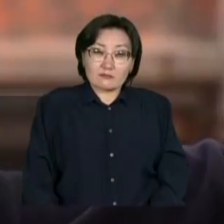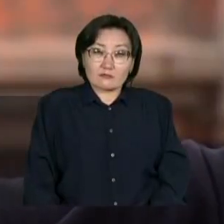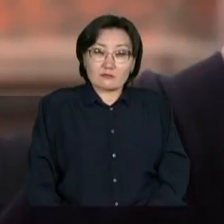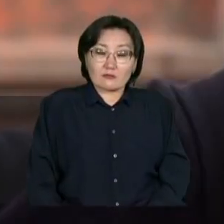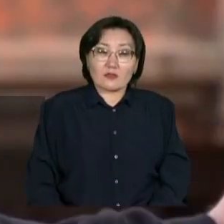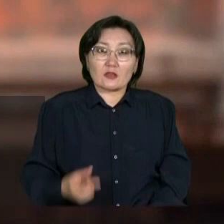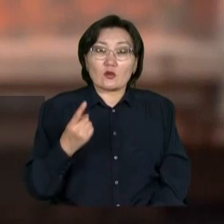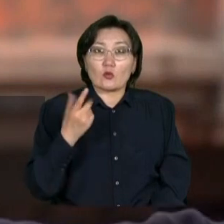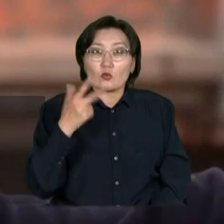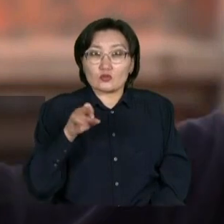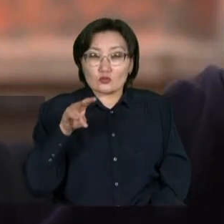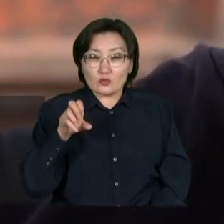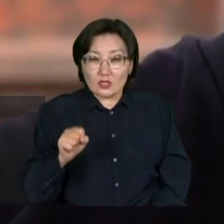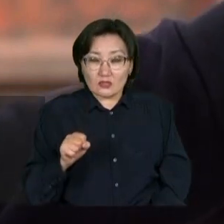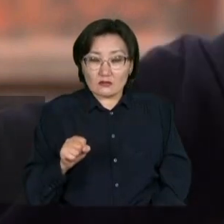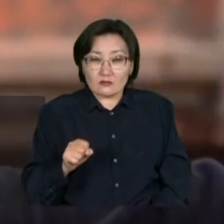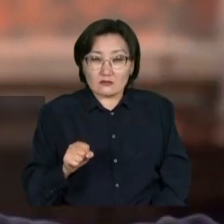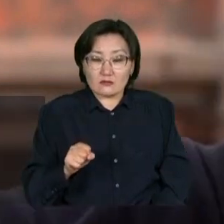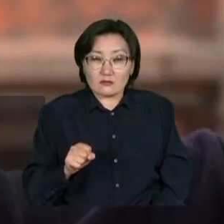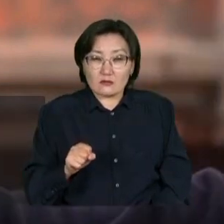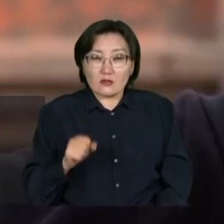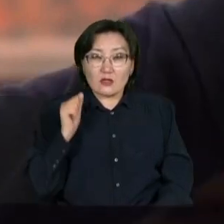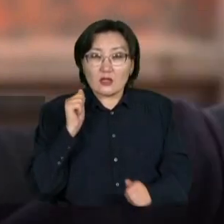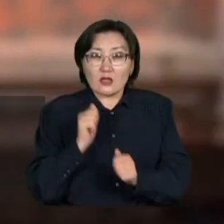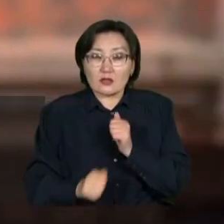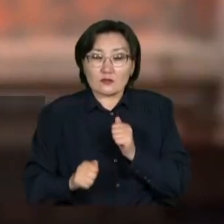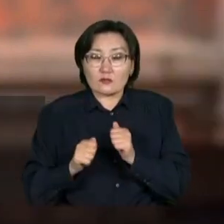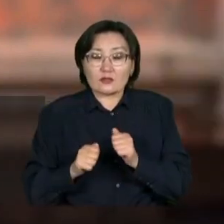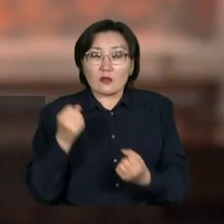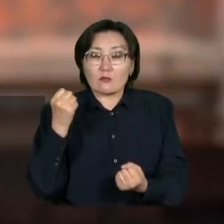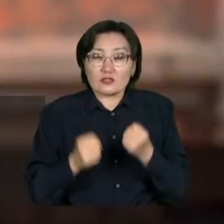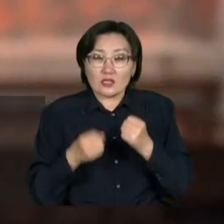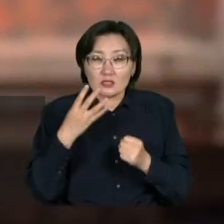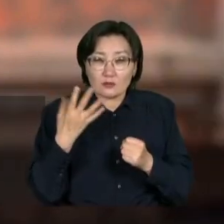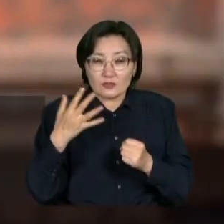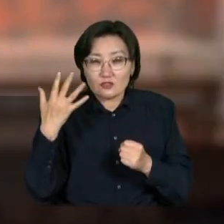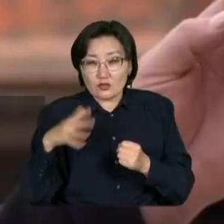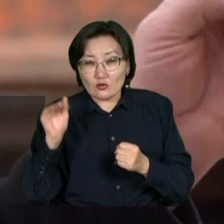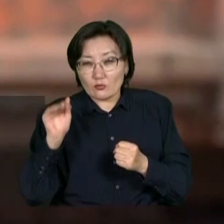30 тоннадай шығардым. Әрбір машинаға 45-50 мыңдан ақша кетіп жатыр.